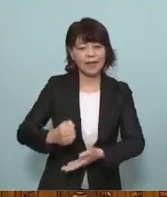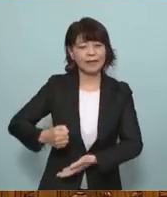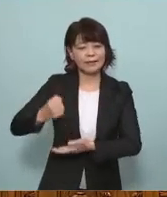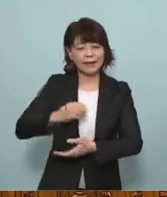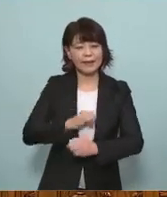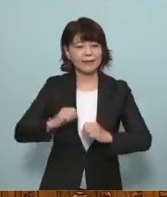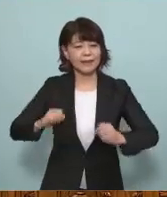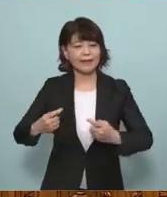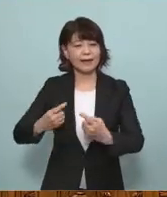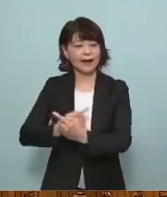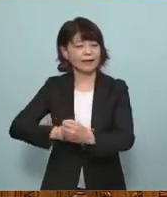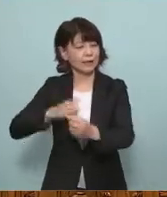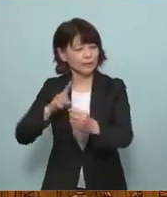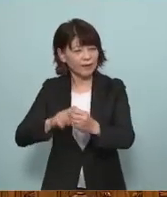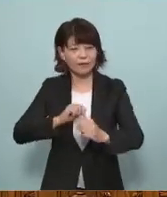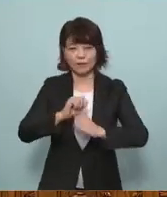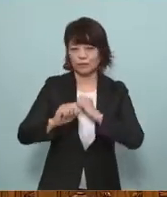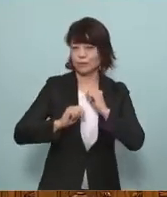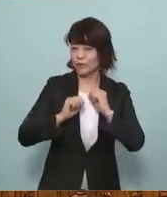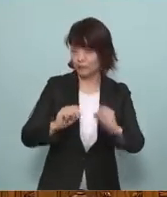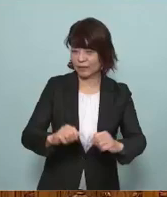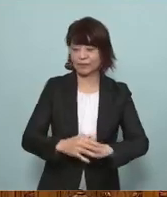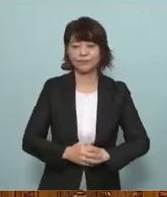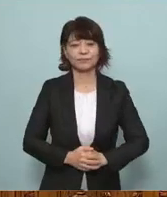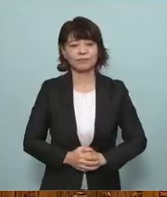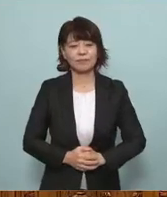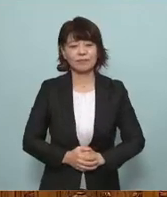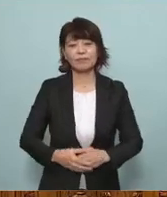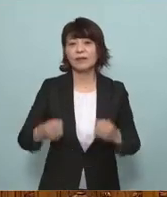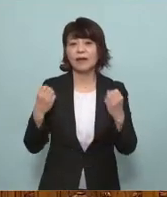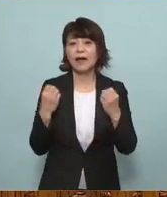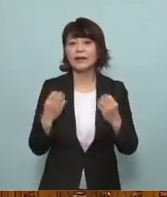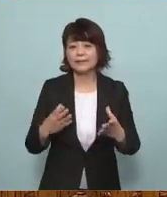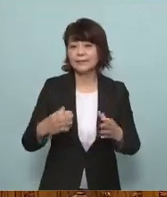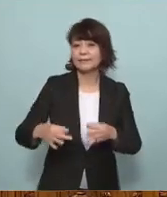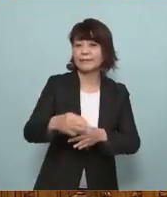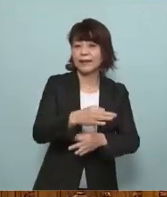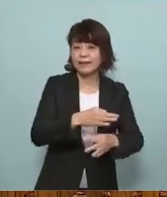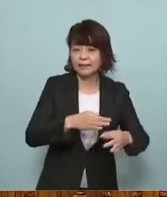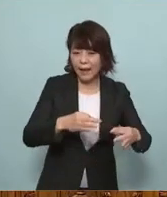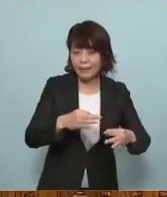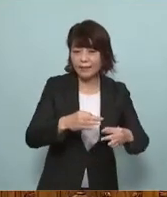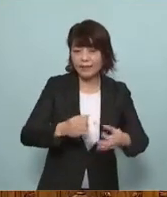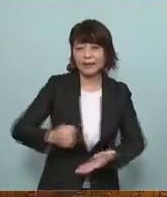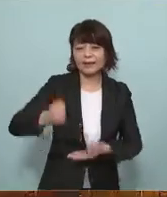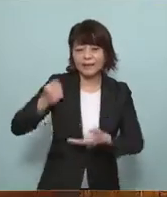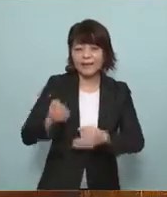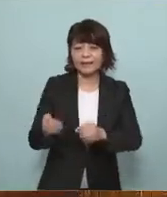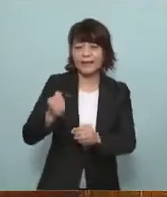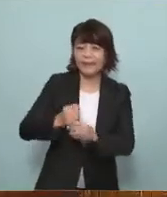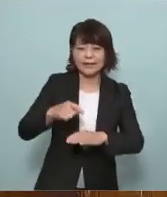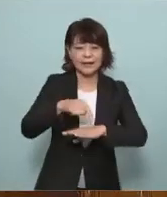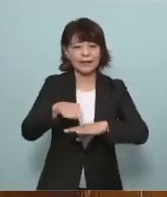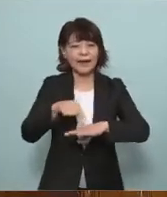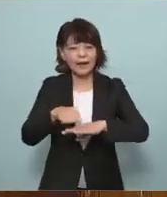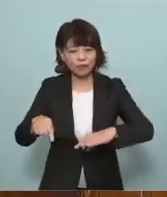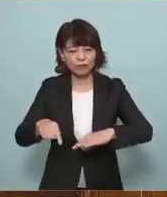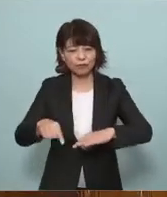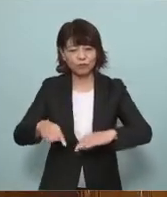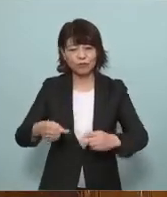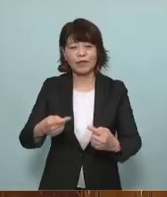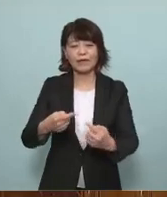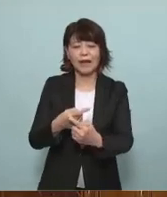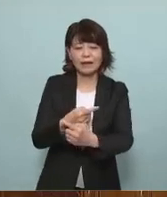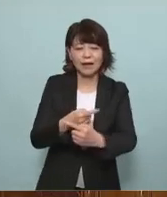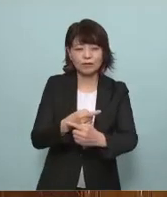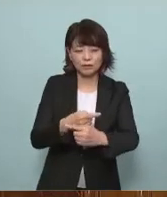政健全化に向けて取り組みます。また、新経済財政再生計画改革工程